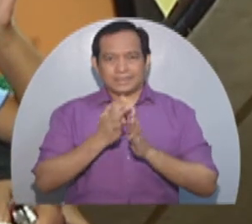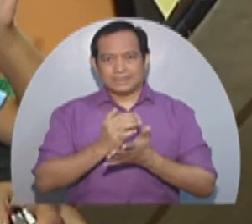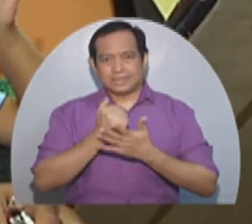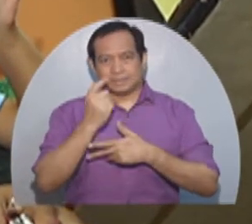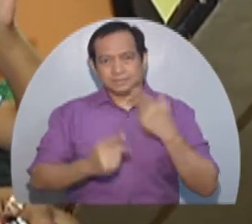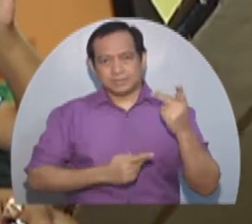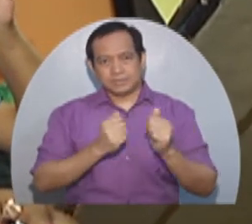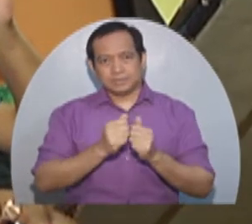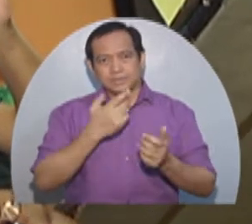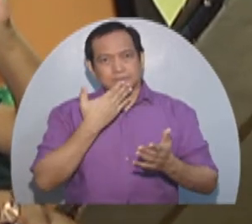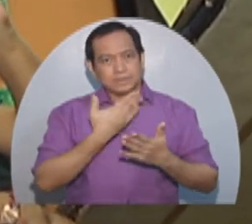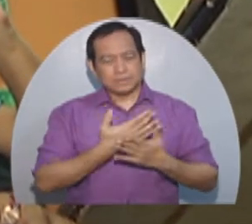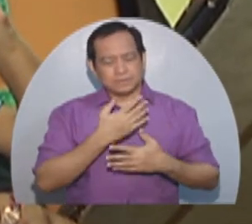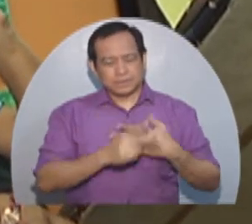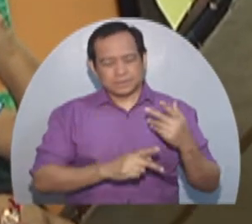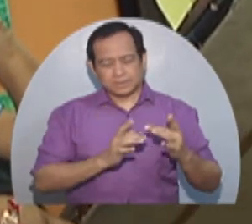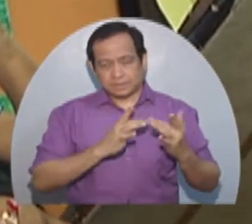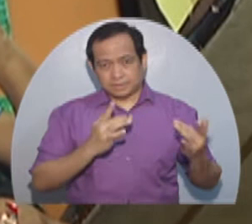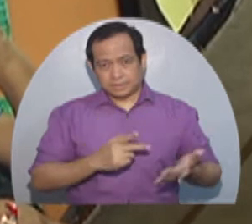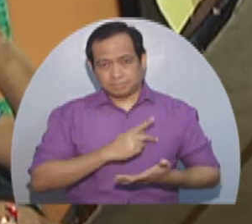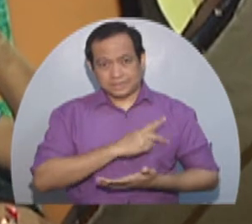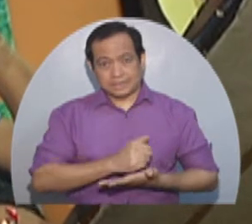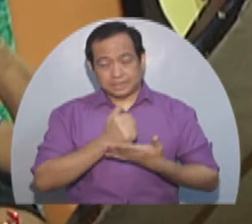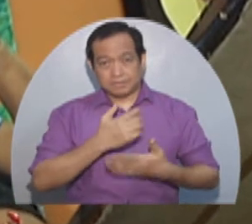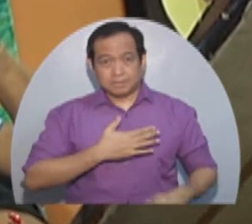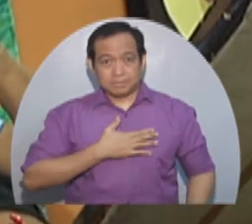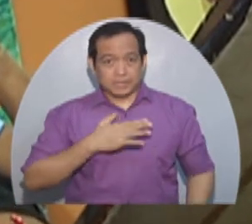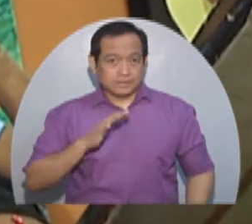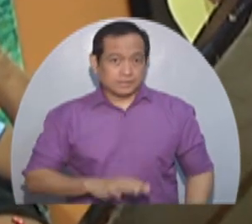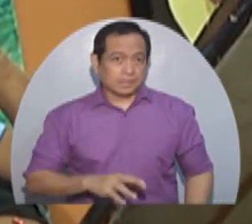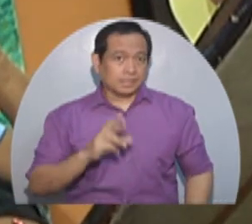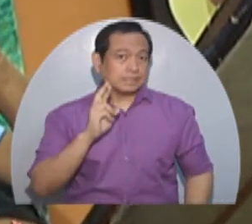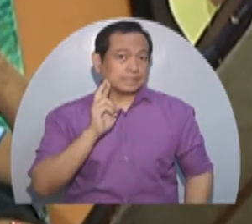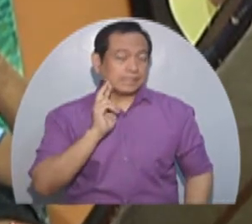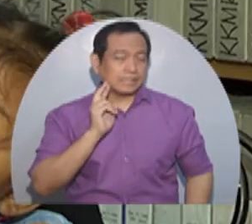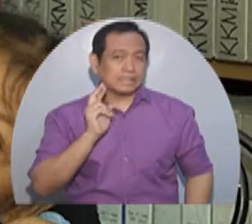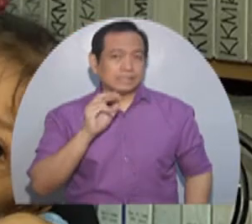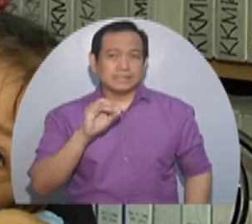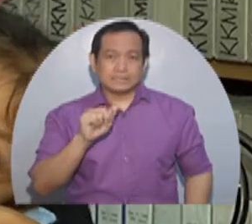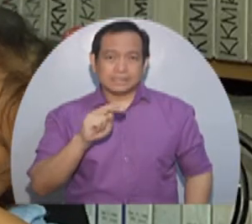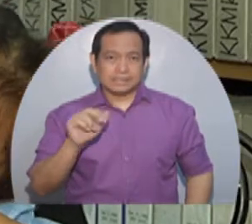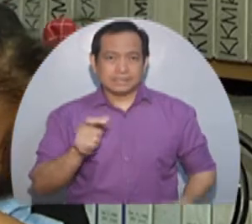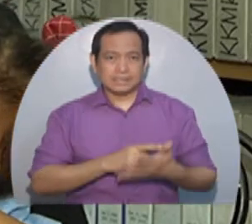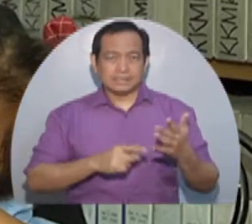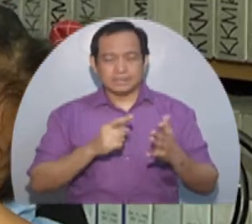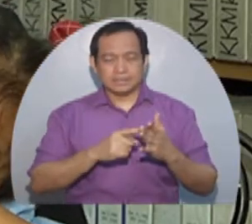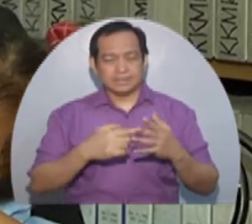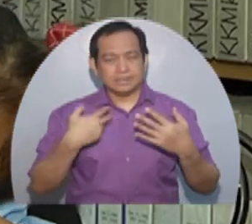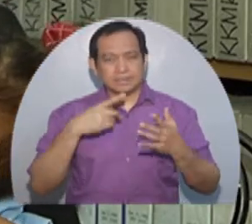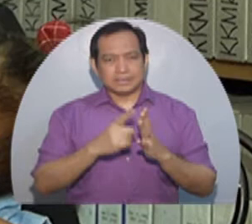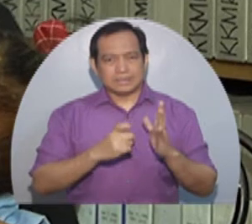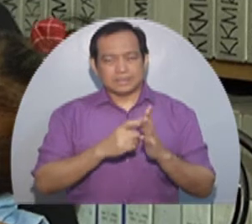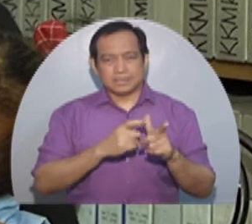na tao na may mabuting loob na tulungan po ang anak ko na si Rihanna Jane para po mapatignan